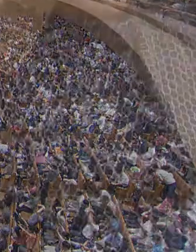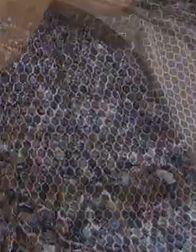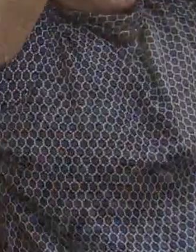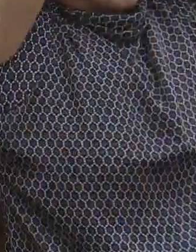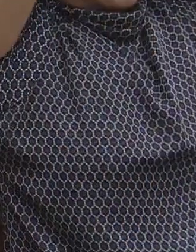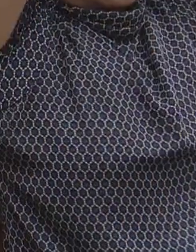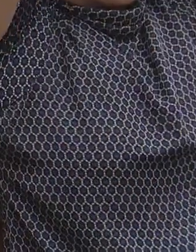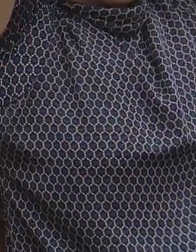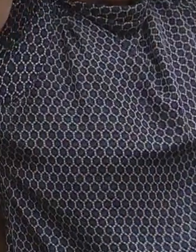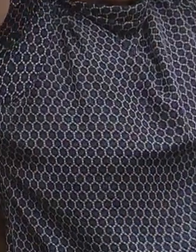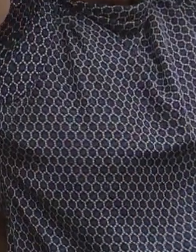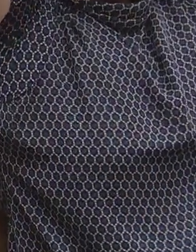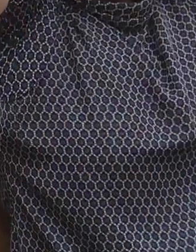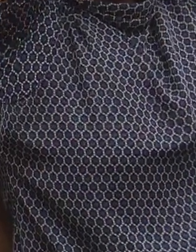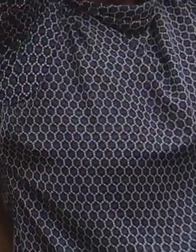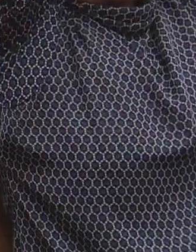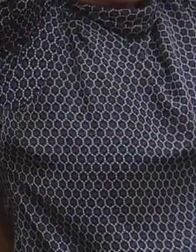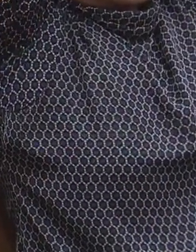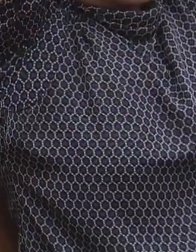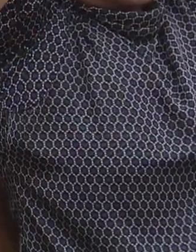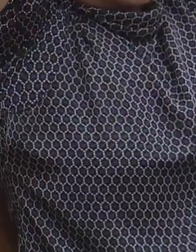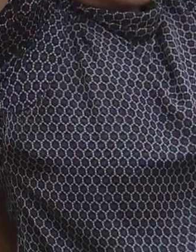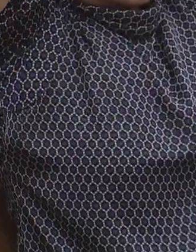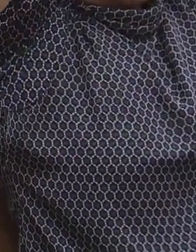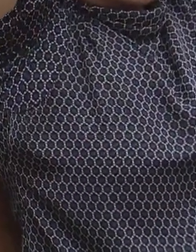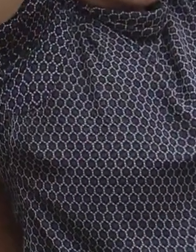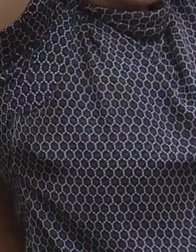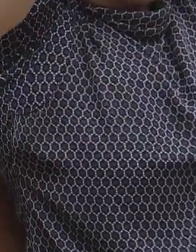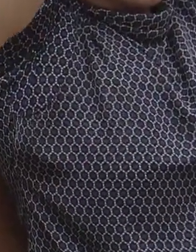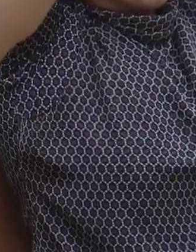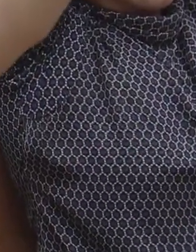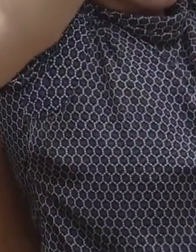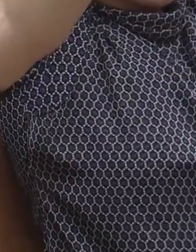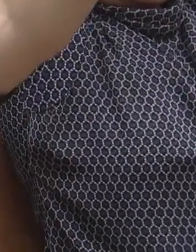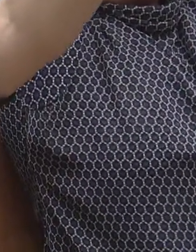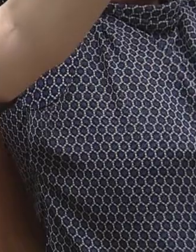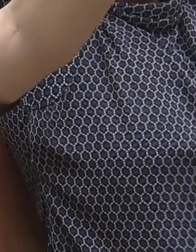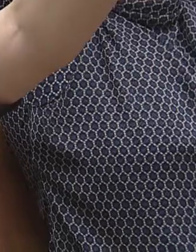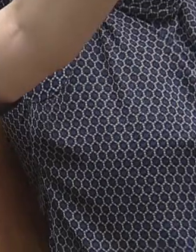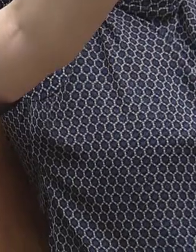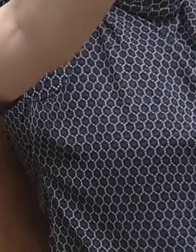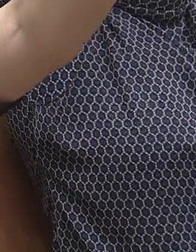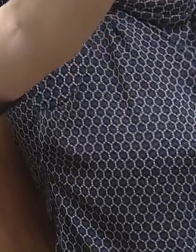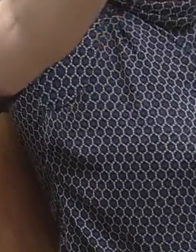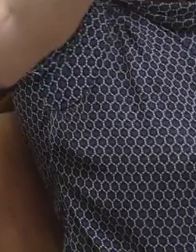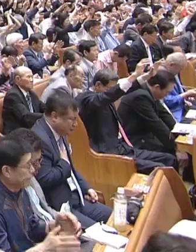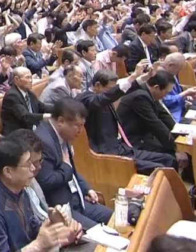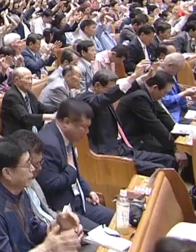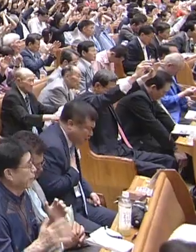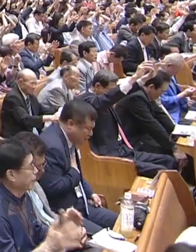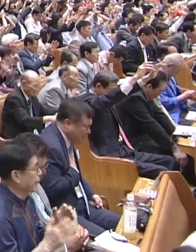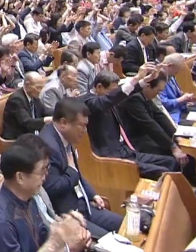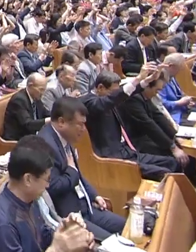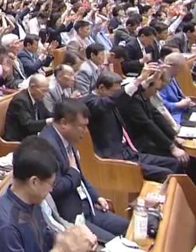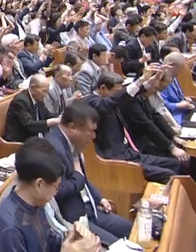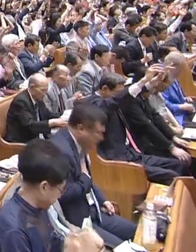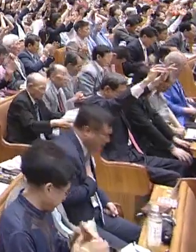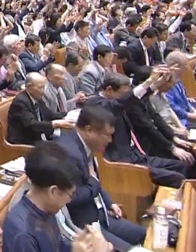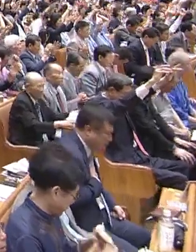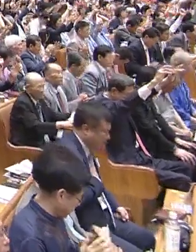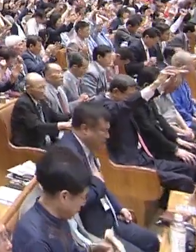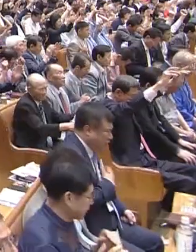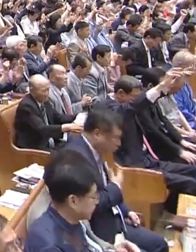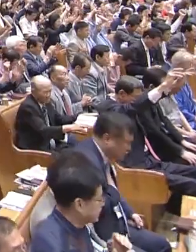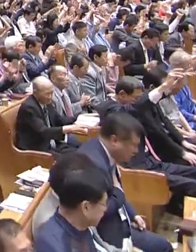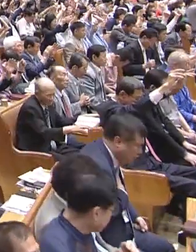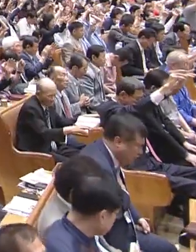망각해서 하나님 앞에 나의 본분도 망각한 채 죄의 저주에 날마다 농락당하는 나를 오늘 말씀을 통해